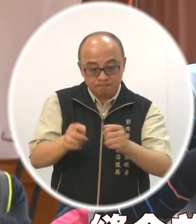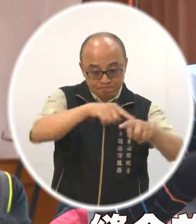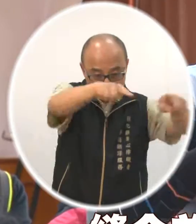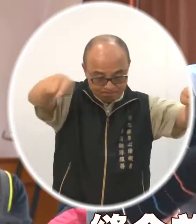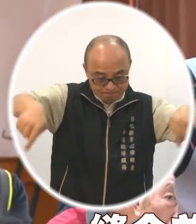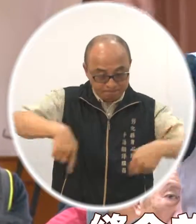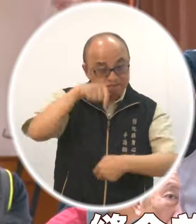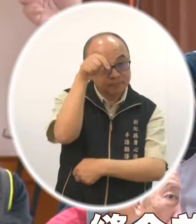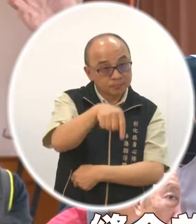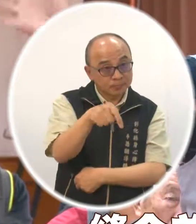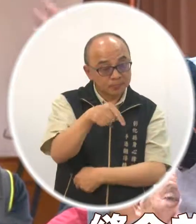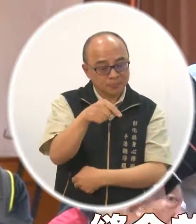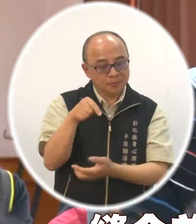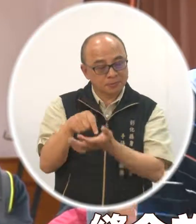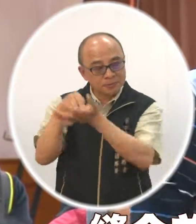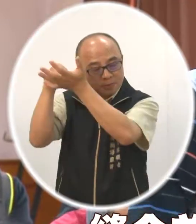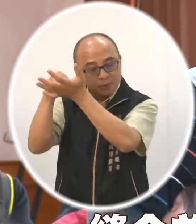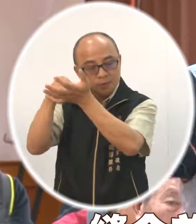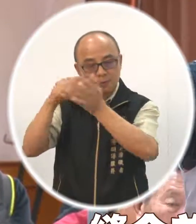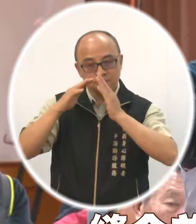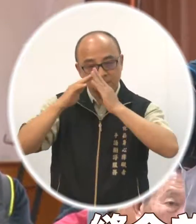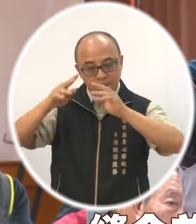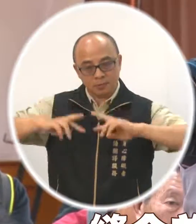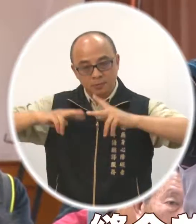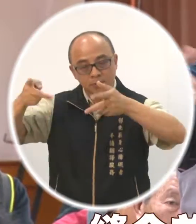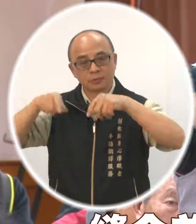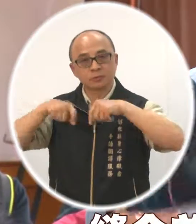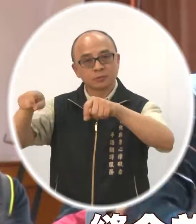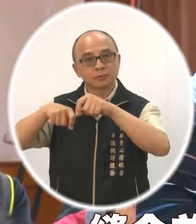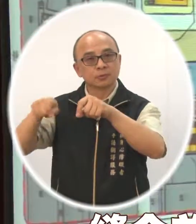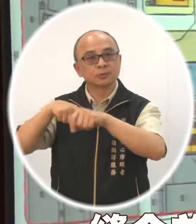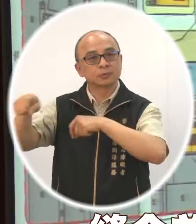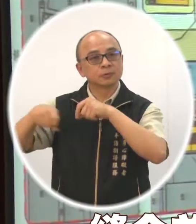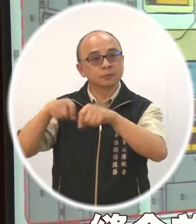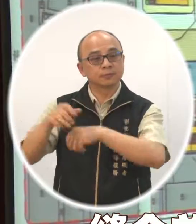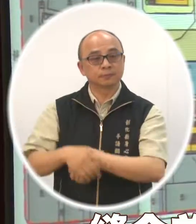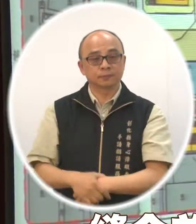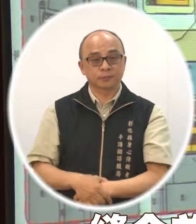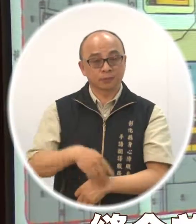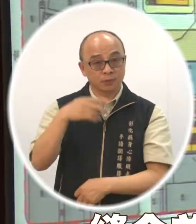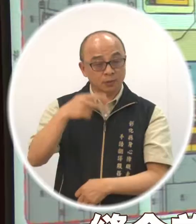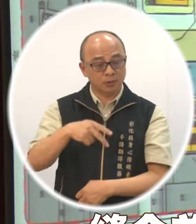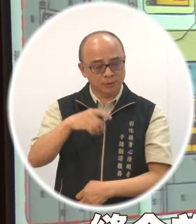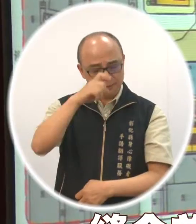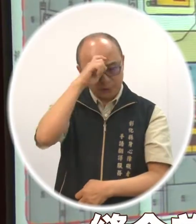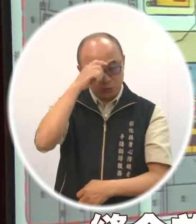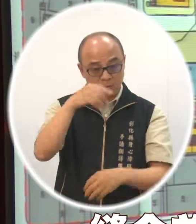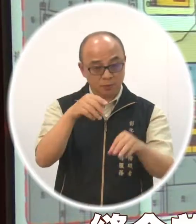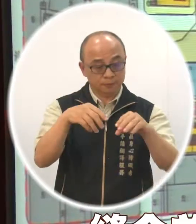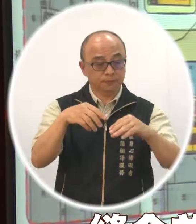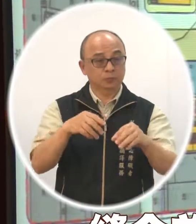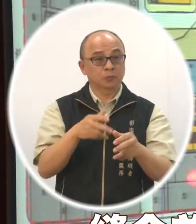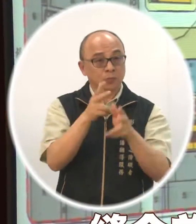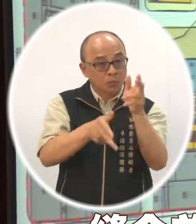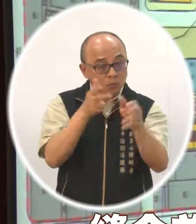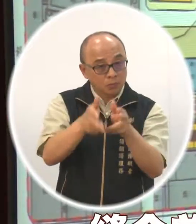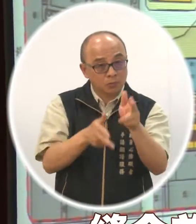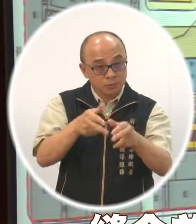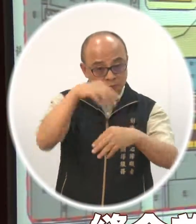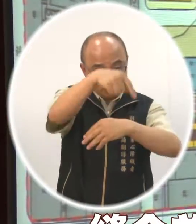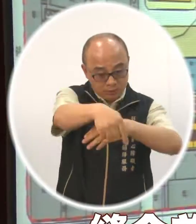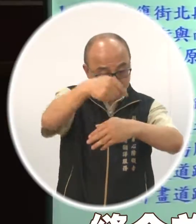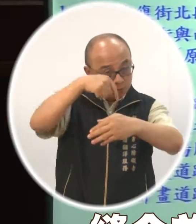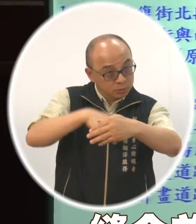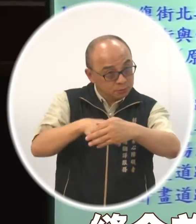提出申请，办理都市更新事业计划。同时为加速连通缝合前后站